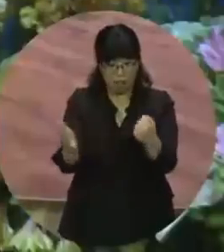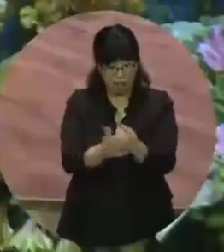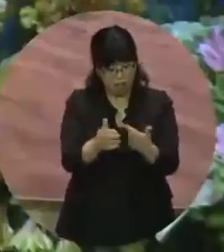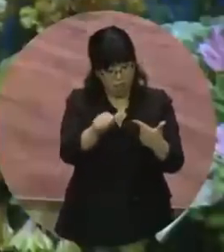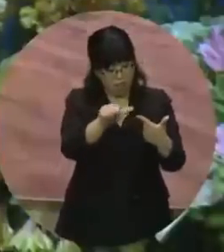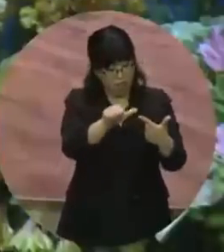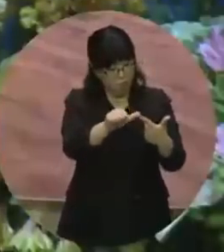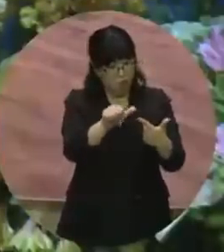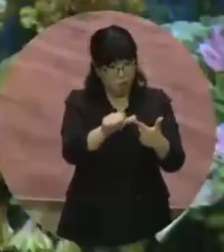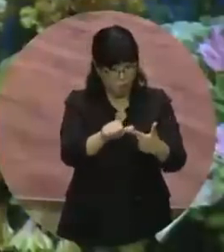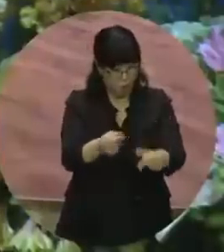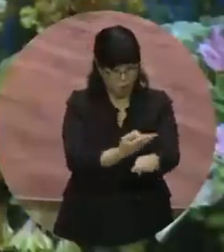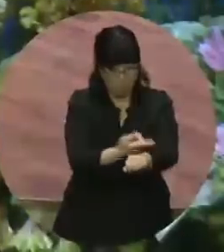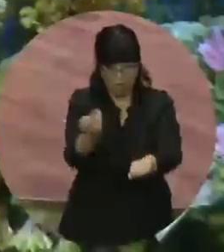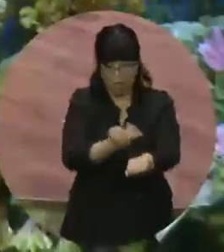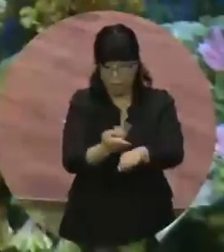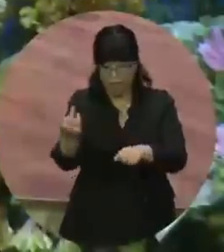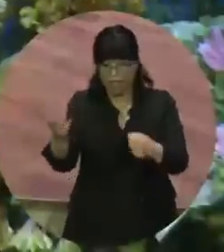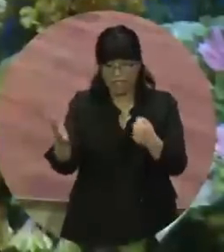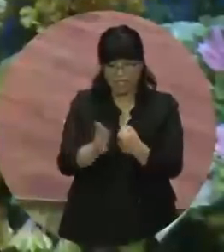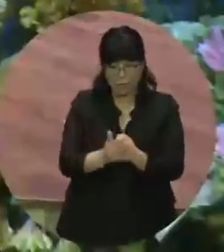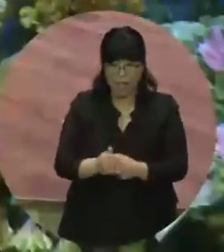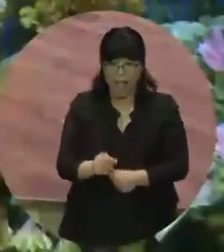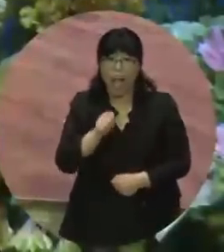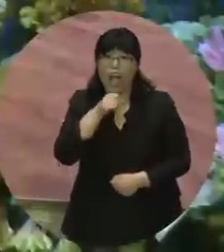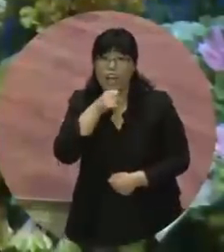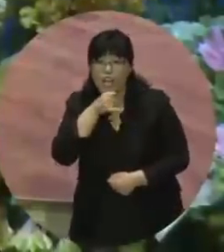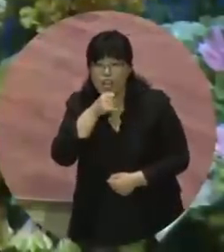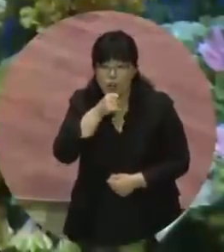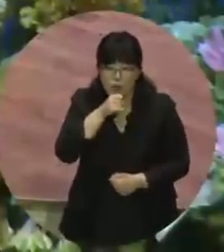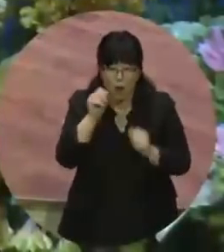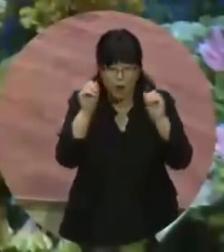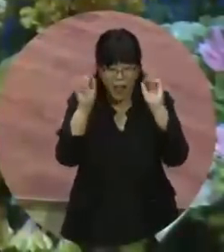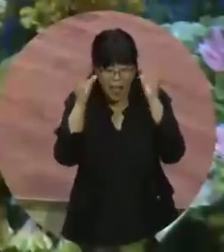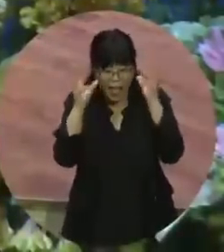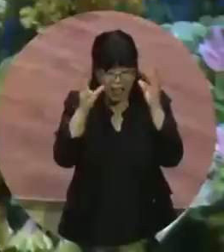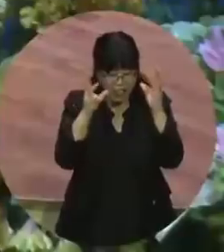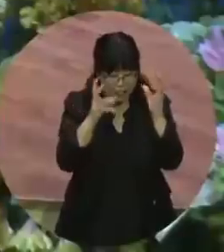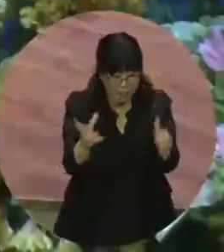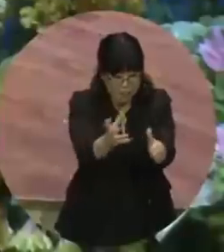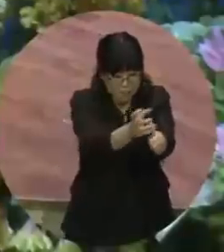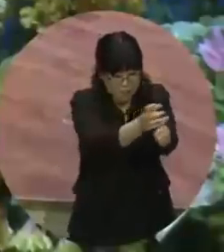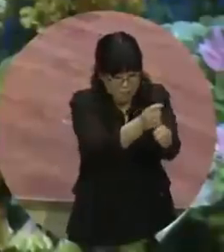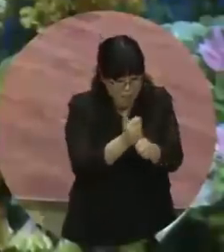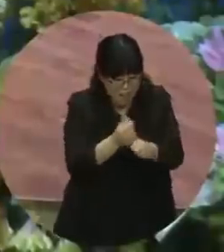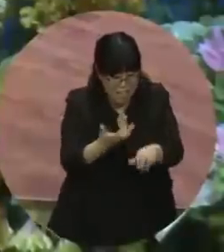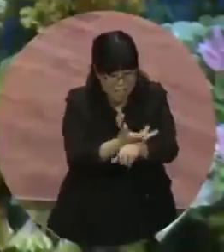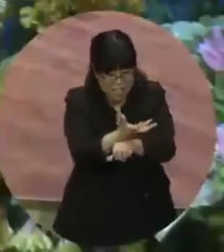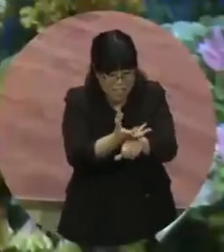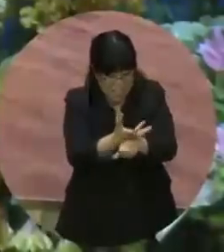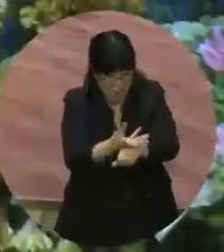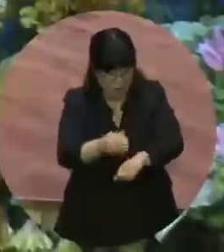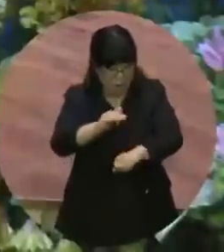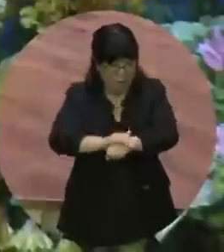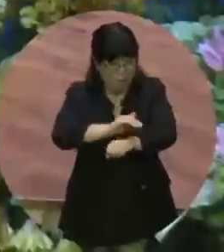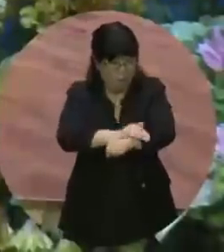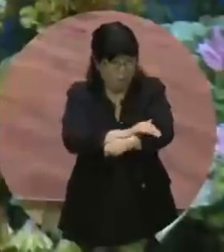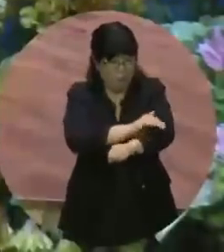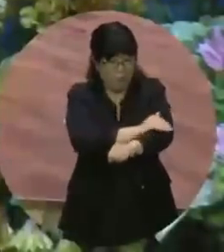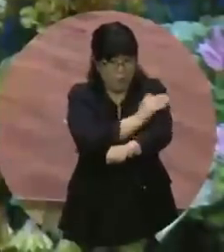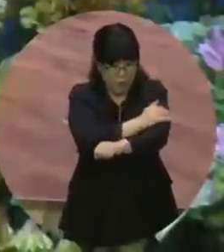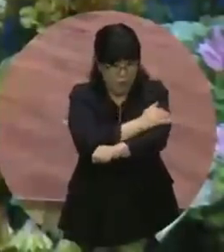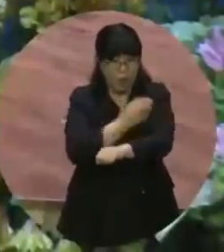이렇게 염소의 가죽을 다 털을 붙여가지고 그래가 속이고 에서의 옷을 입어가지고